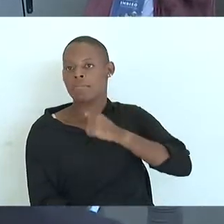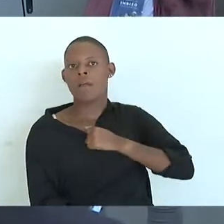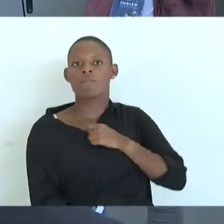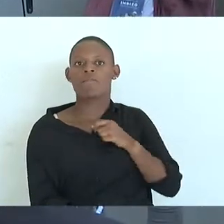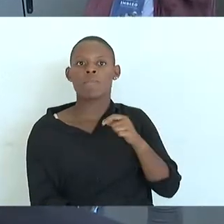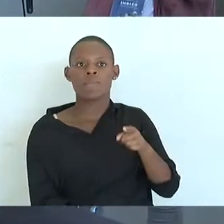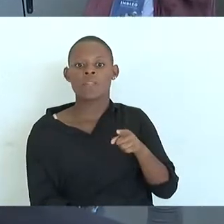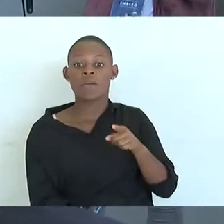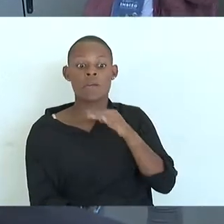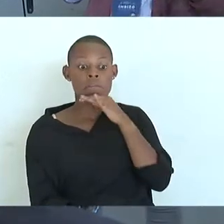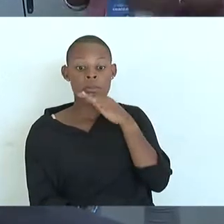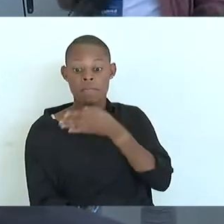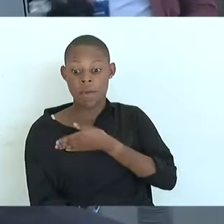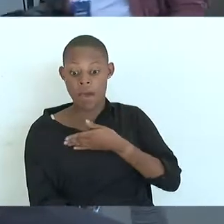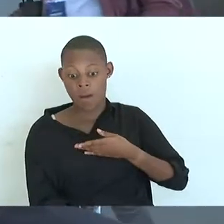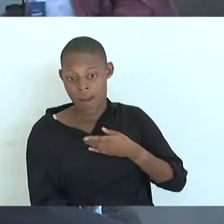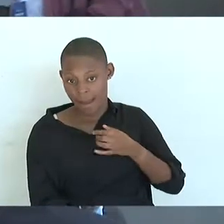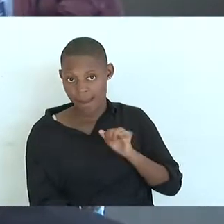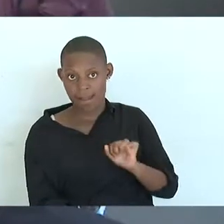umama wakhe